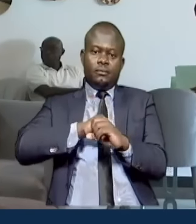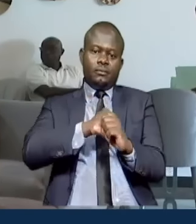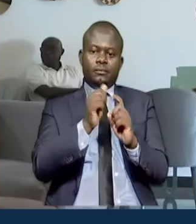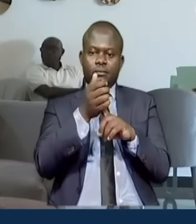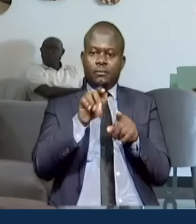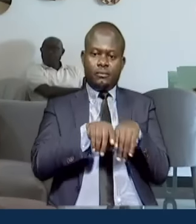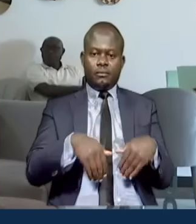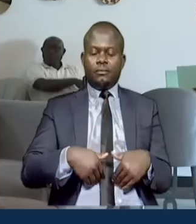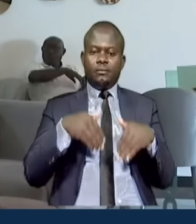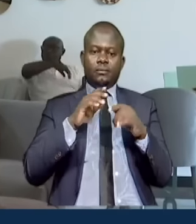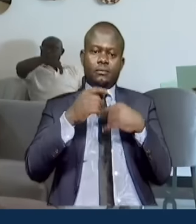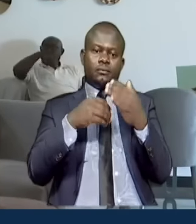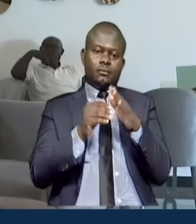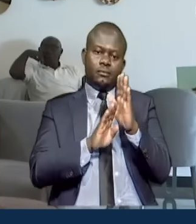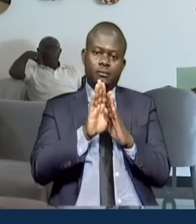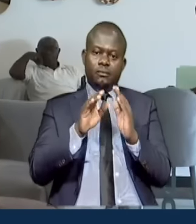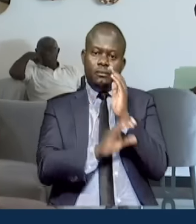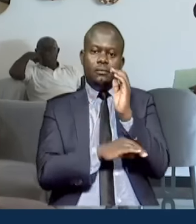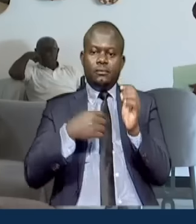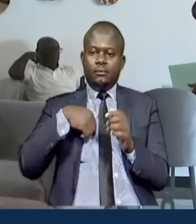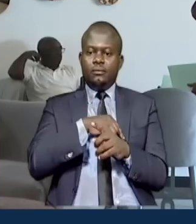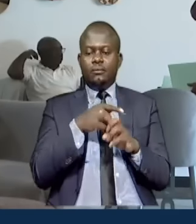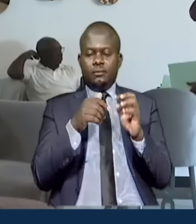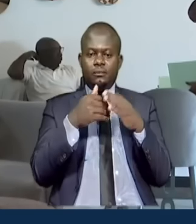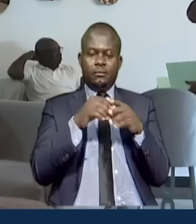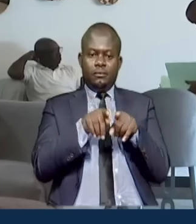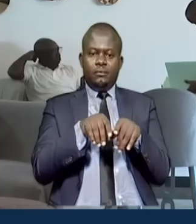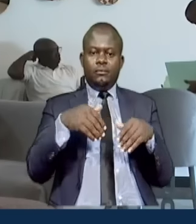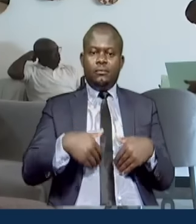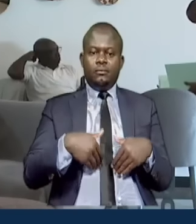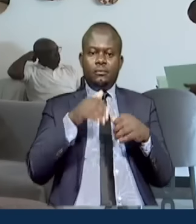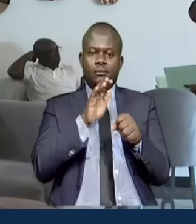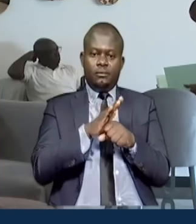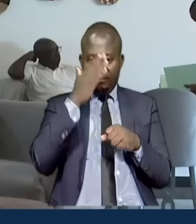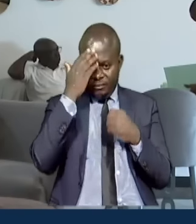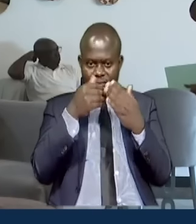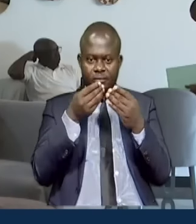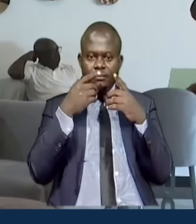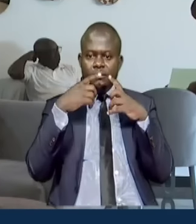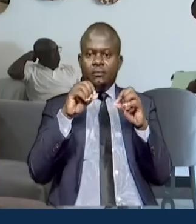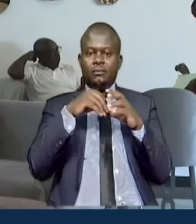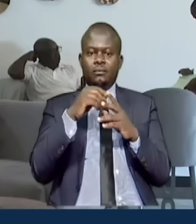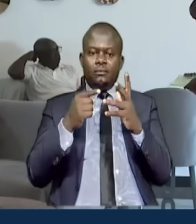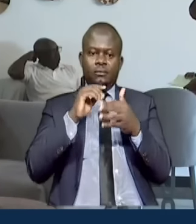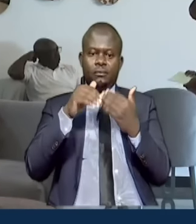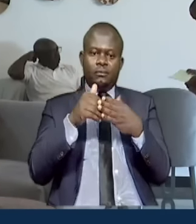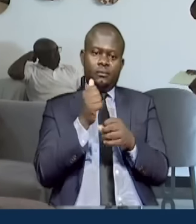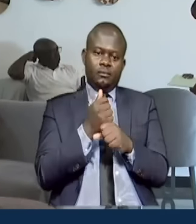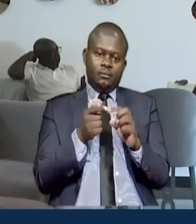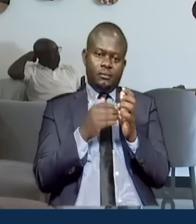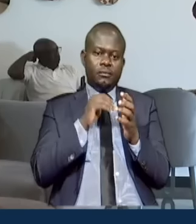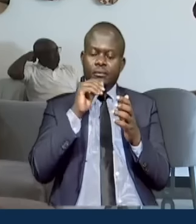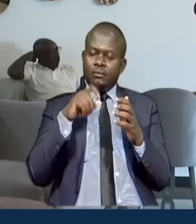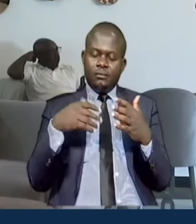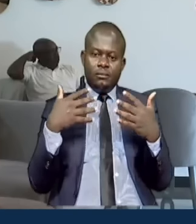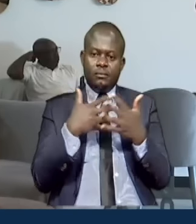nk'urubyiruko dukomeze duteze imbere igihugu cyacu nk'urubyiruko cyane cyane dore ko twahawe n'ijambo mu byo dukora byose kandi tugomba kwitinyuka mu byo